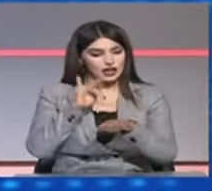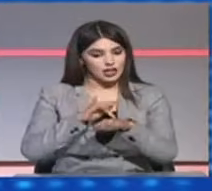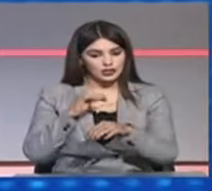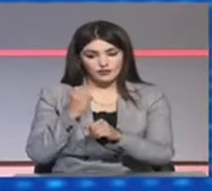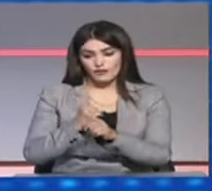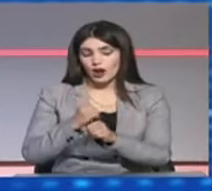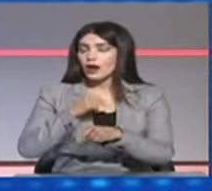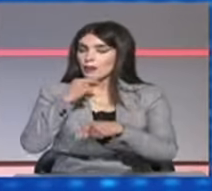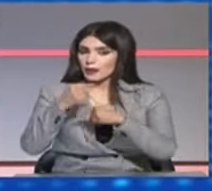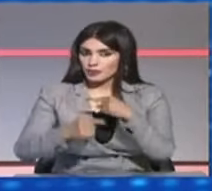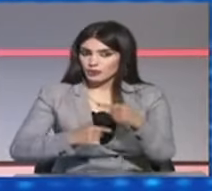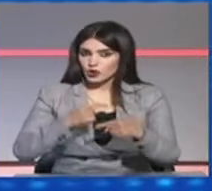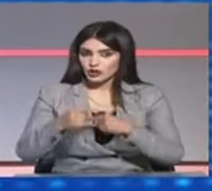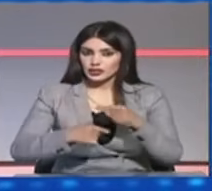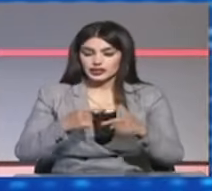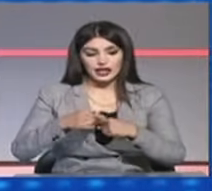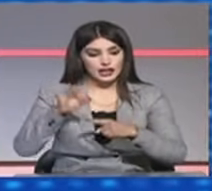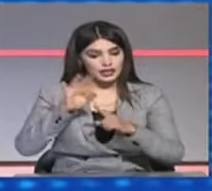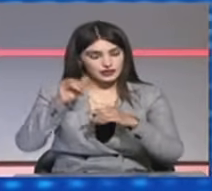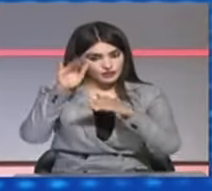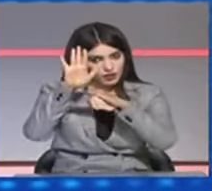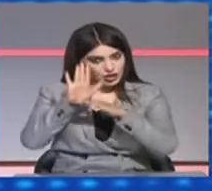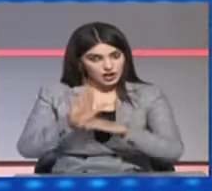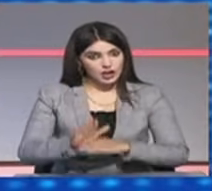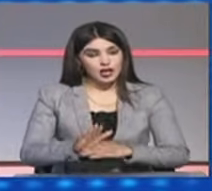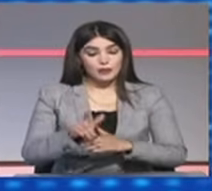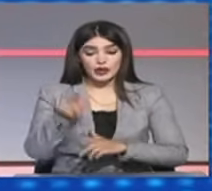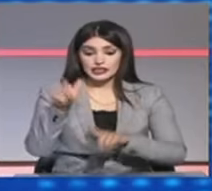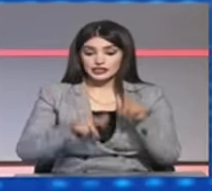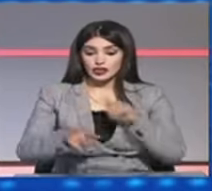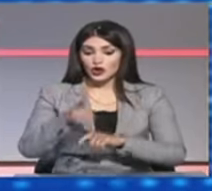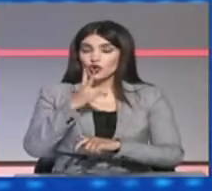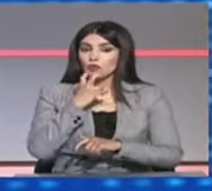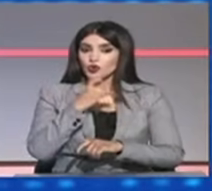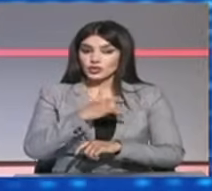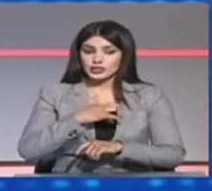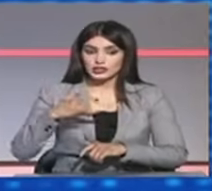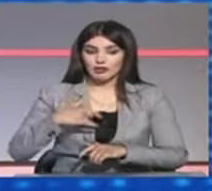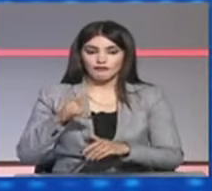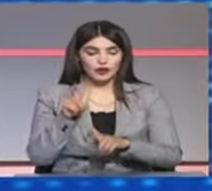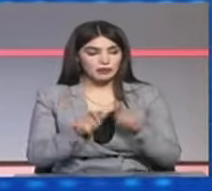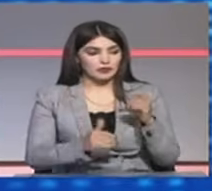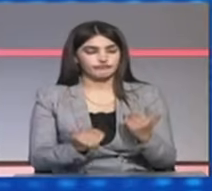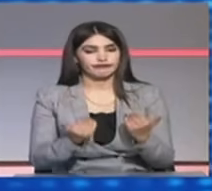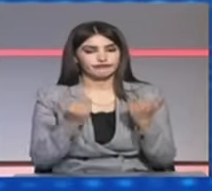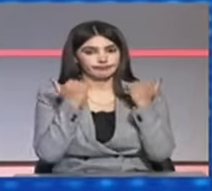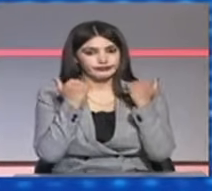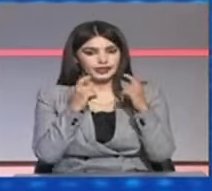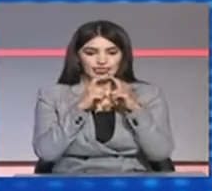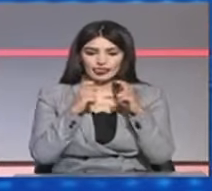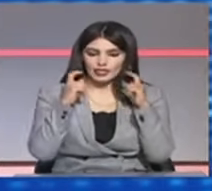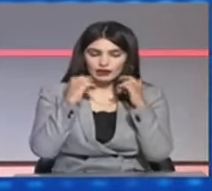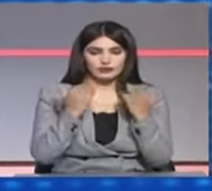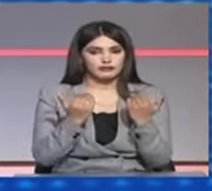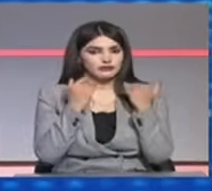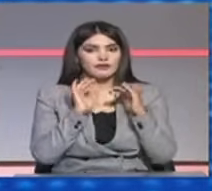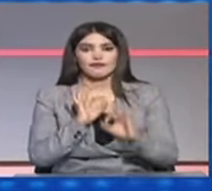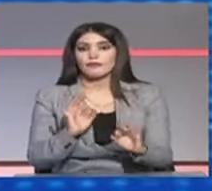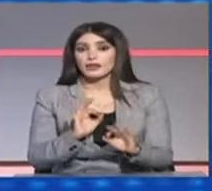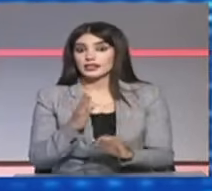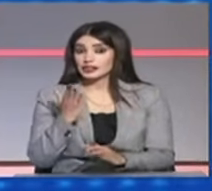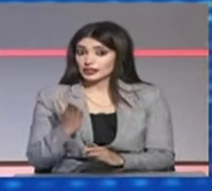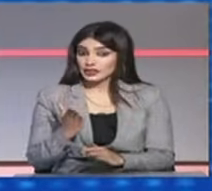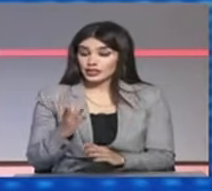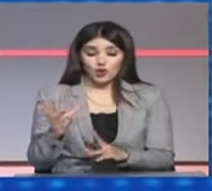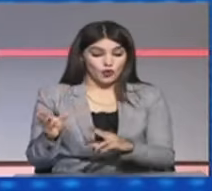متواصل للمحافظه على صحه المواطنين رغم تراخي الكثير منهم في الالتزام بالبروتوكول الصحيه